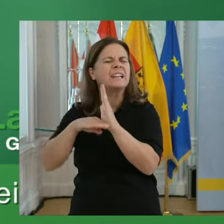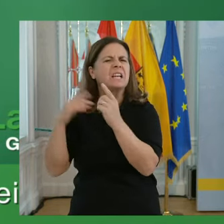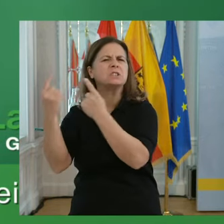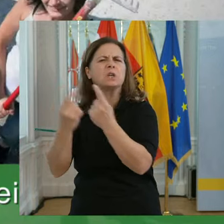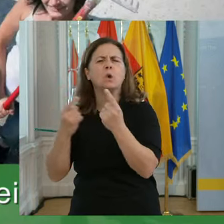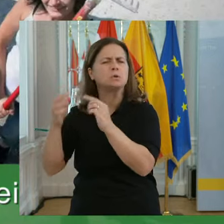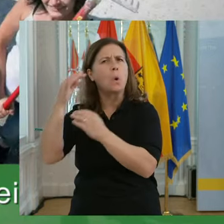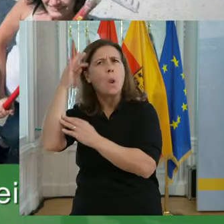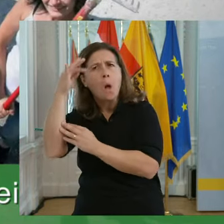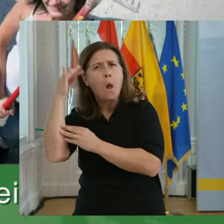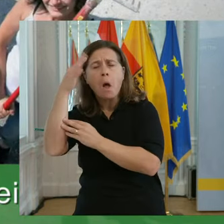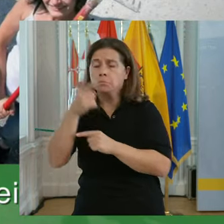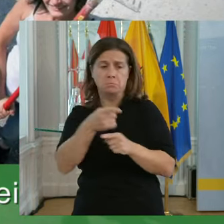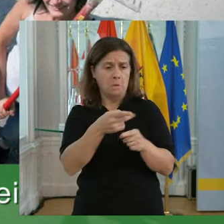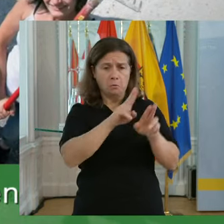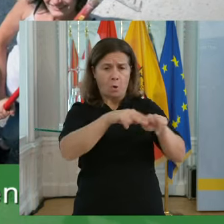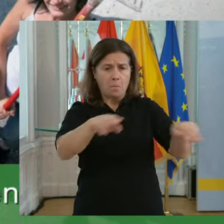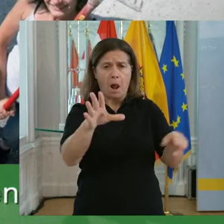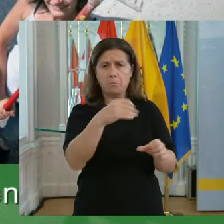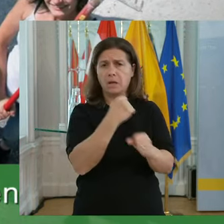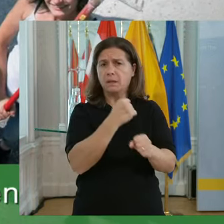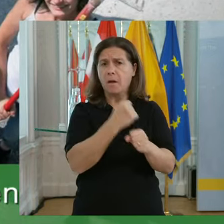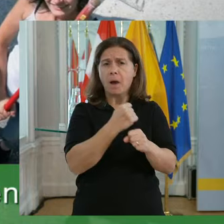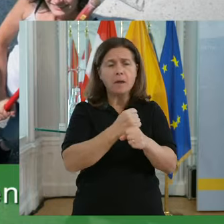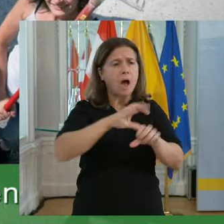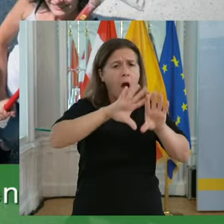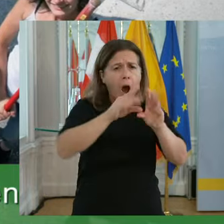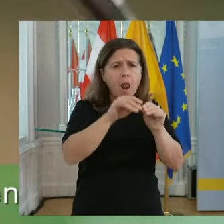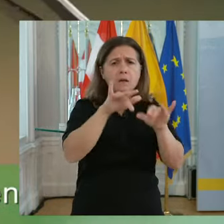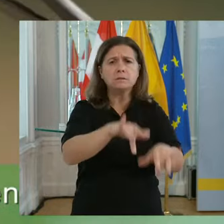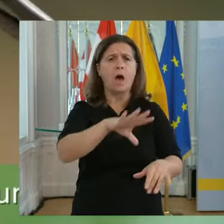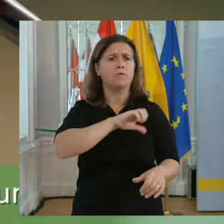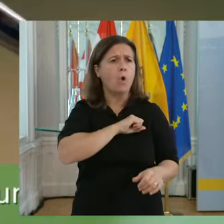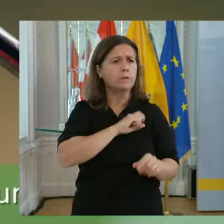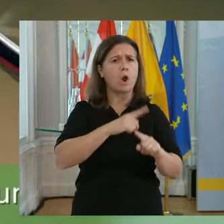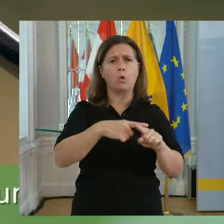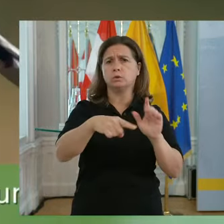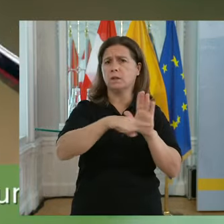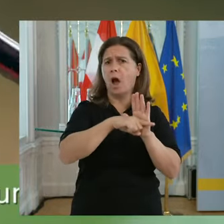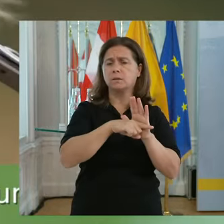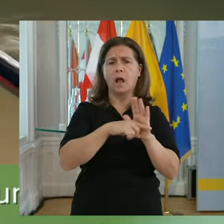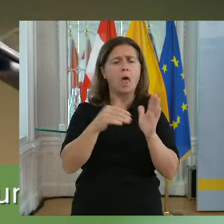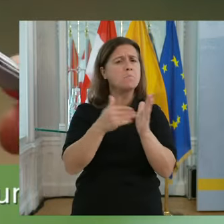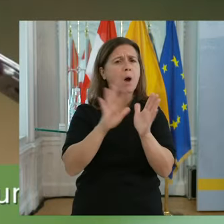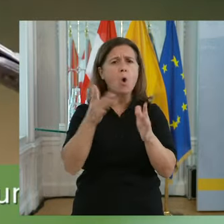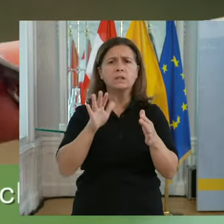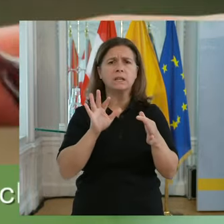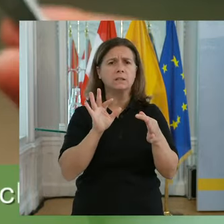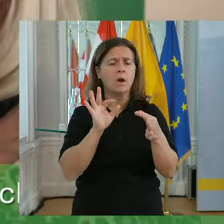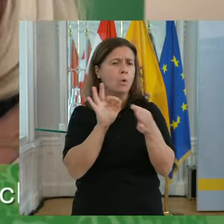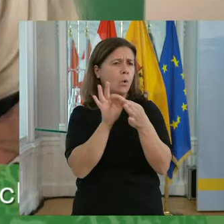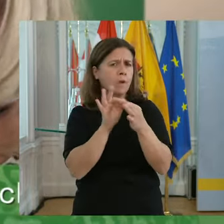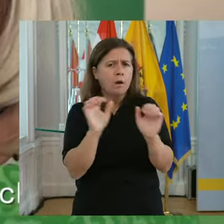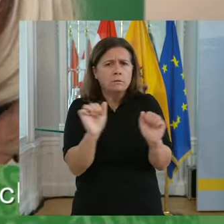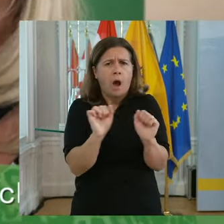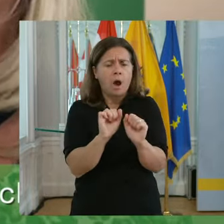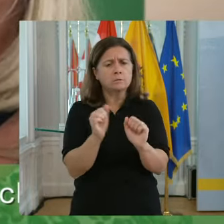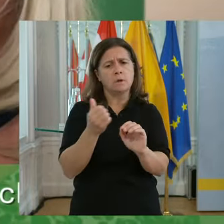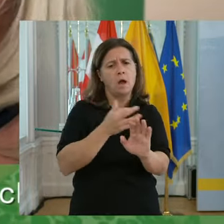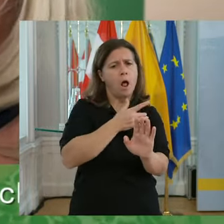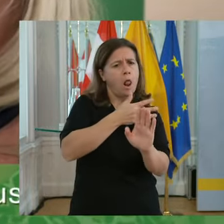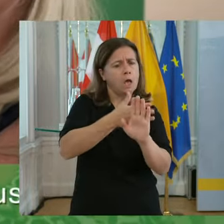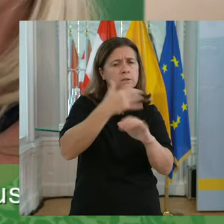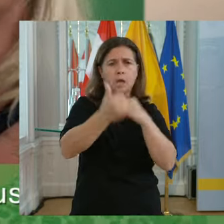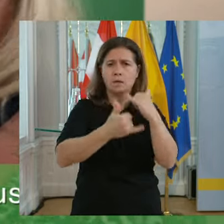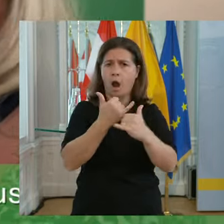sind ganz normale Mitarbeiter mit allen Vor- und Nachteilen. Man braucht überhaupt keine Berührungsängste haben. In den letzten Jahren habe ich schon